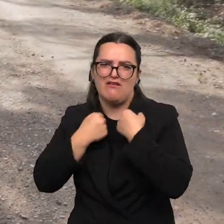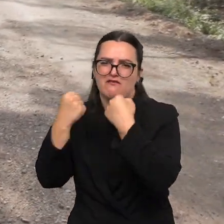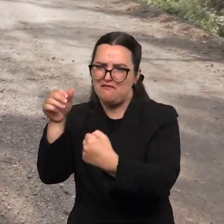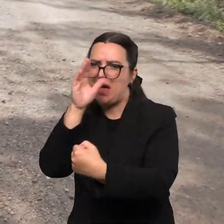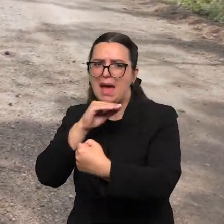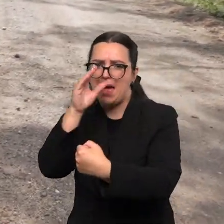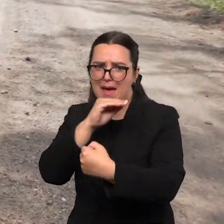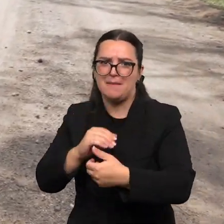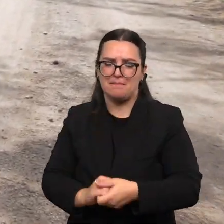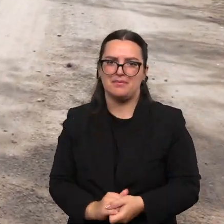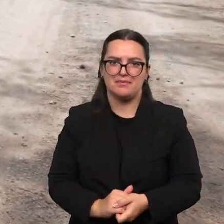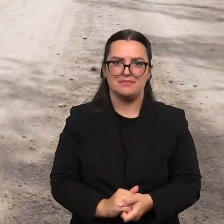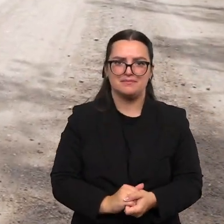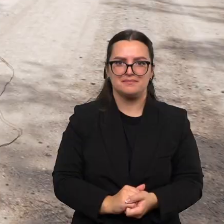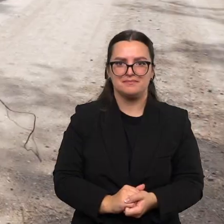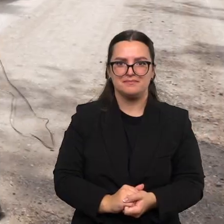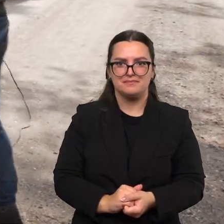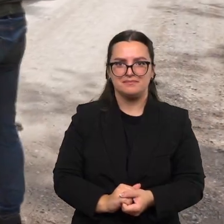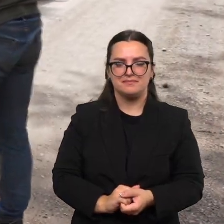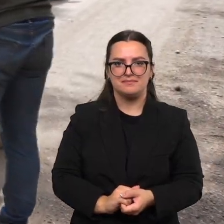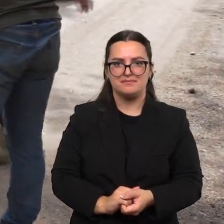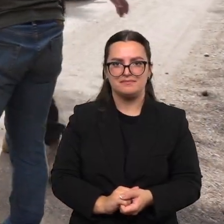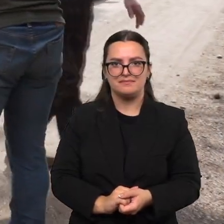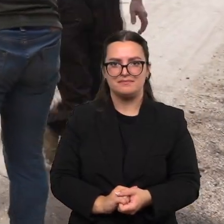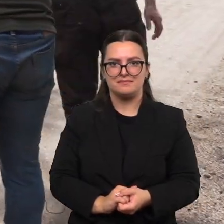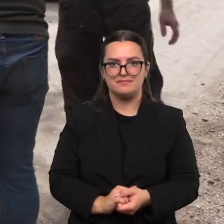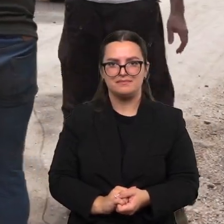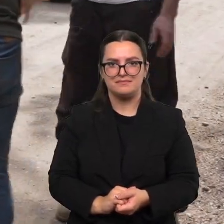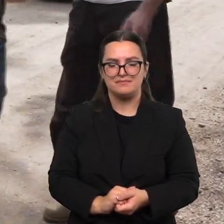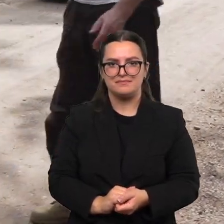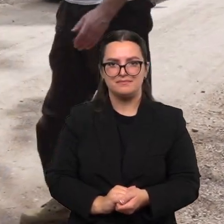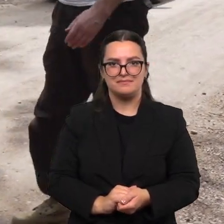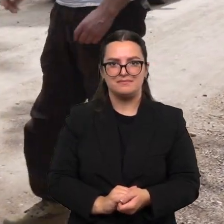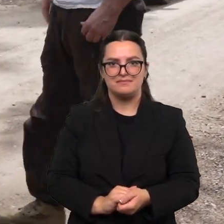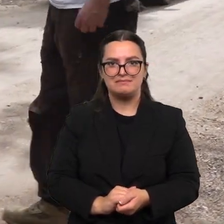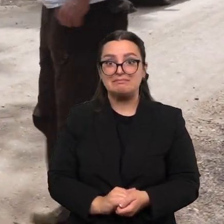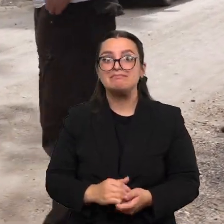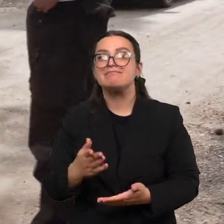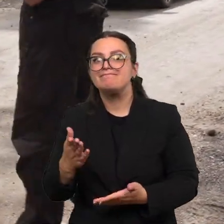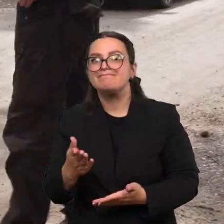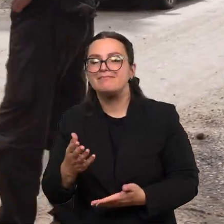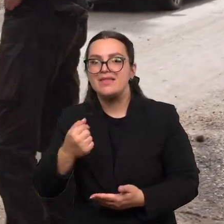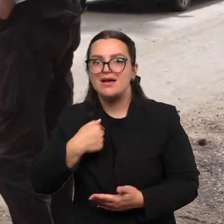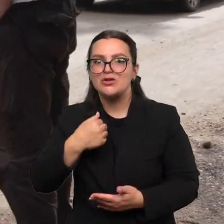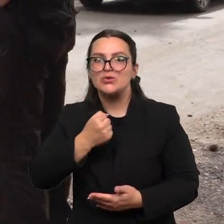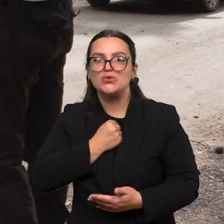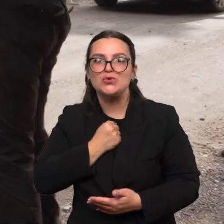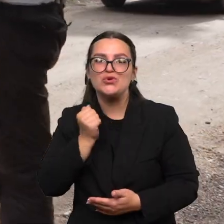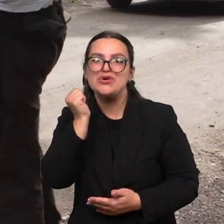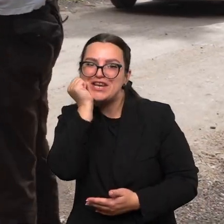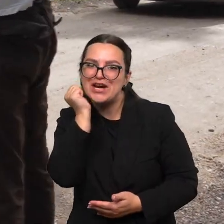aš atsilyginsiu iš jų. Gal, turiu